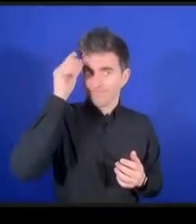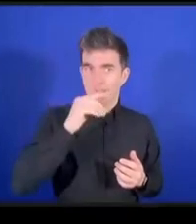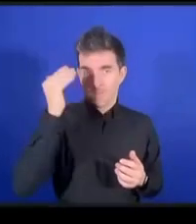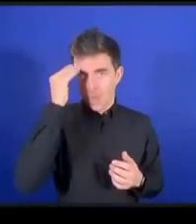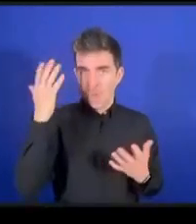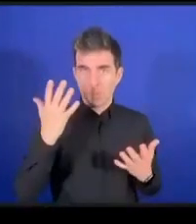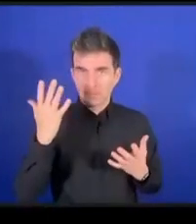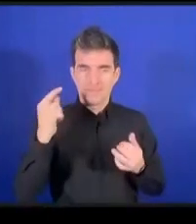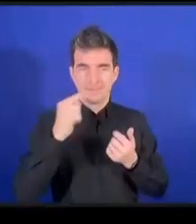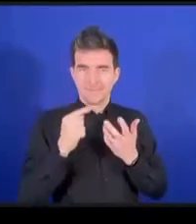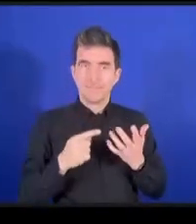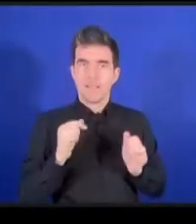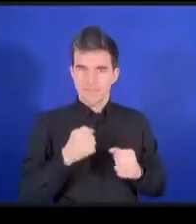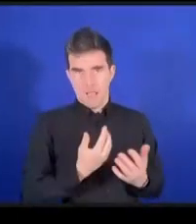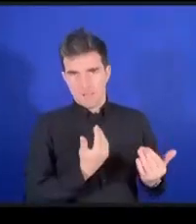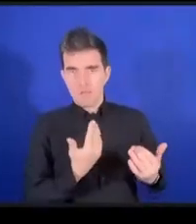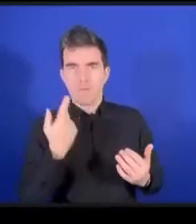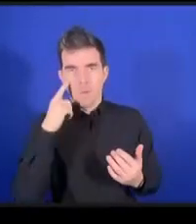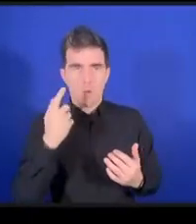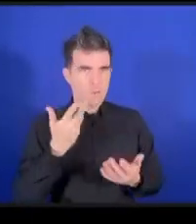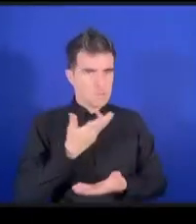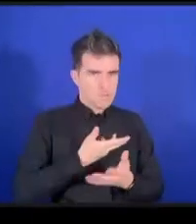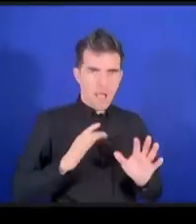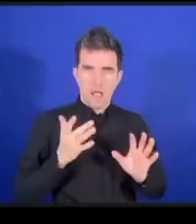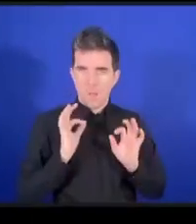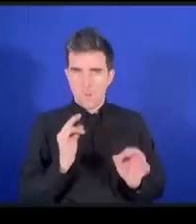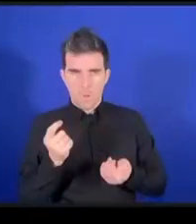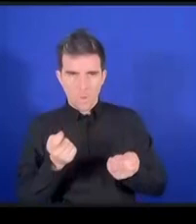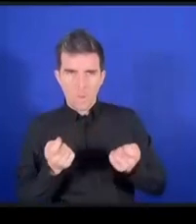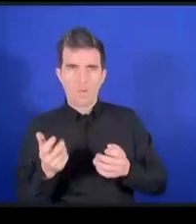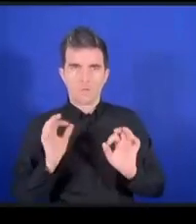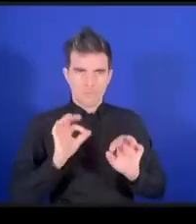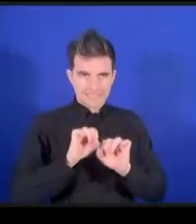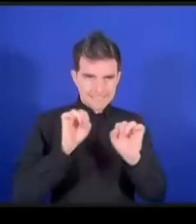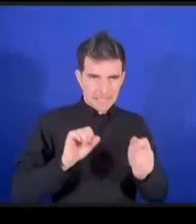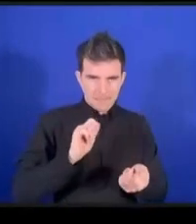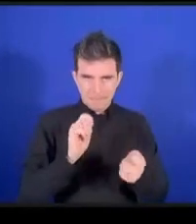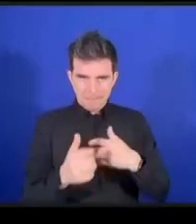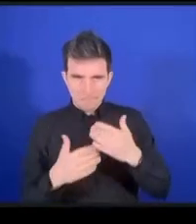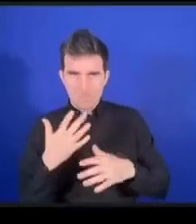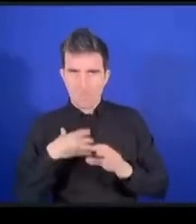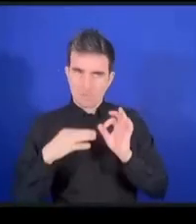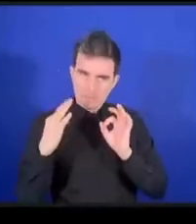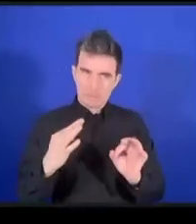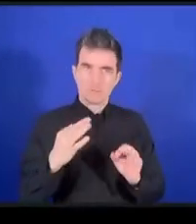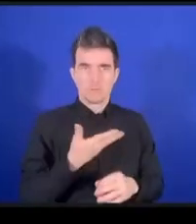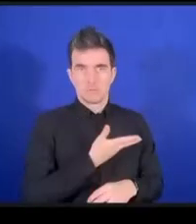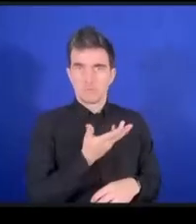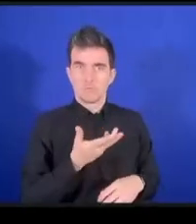нашу индустрию и и гражданское общество в том числе мы